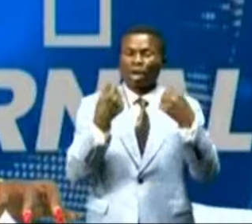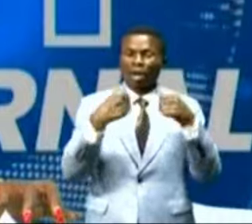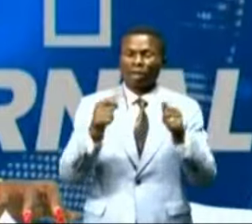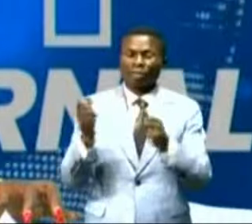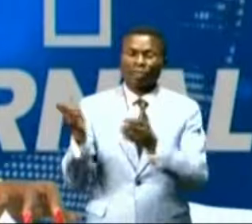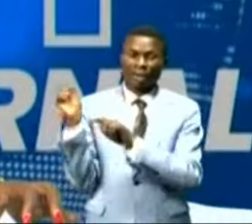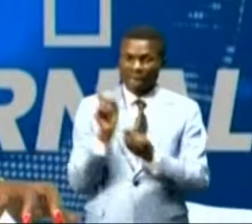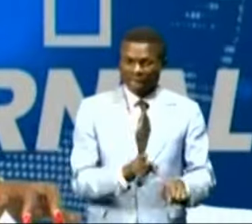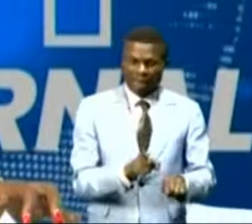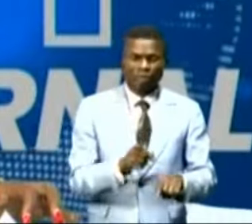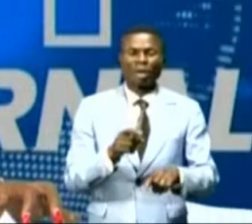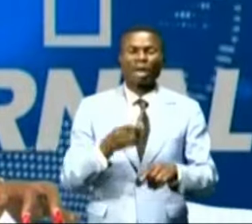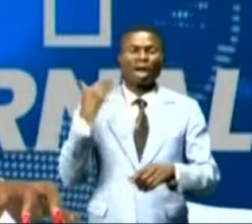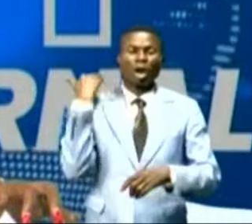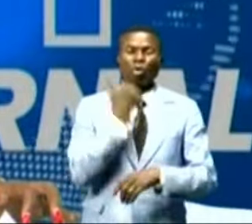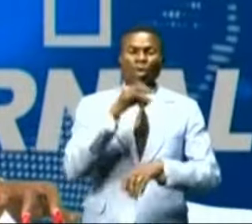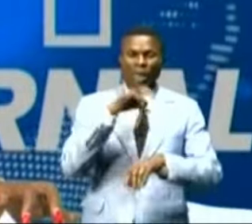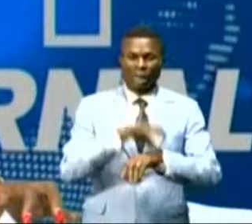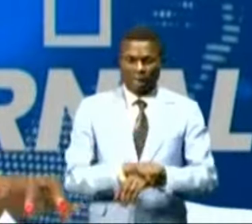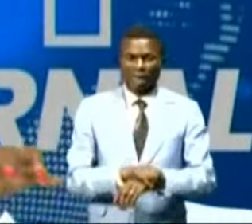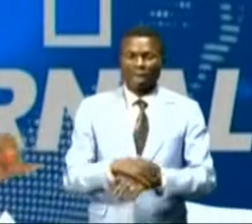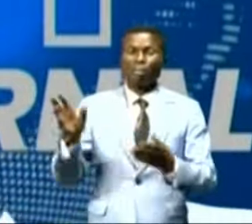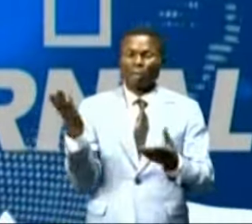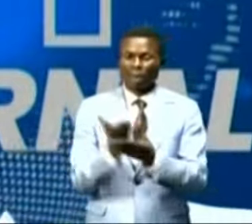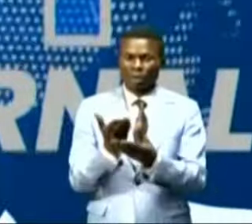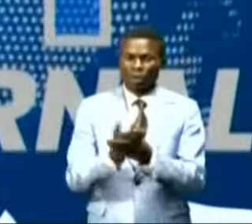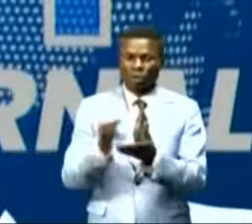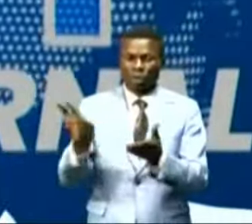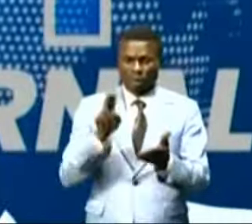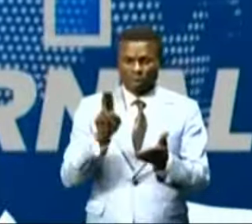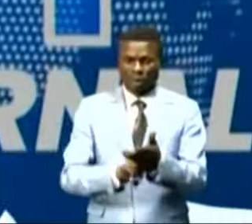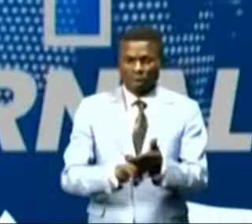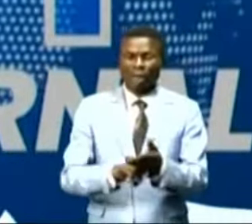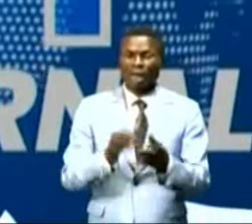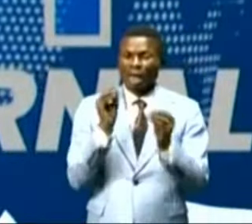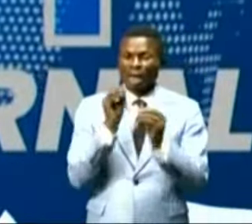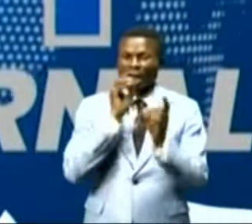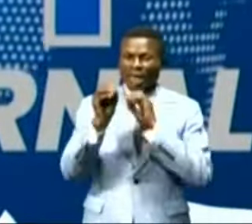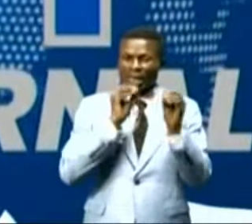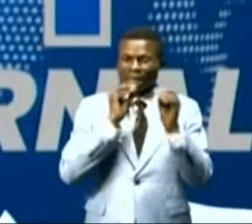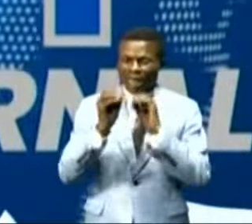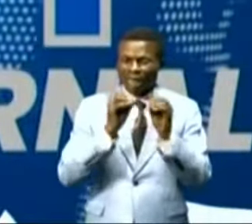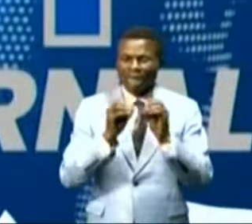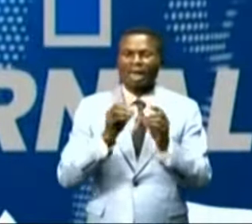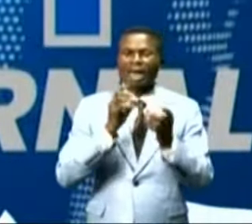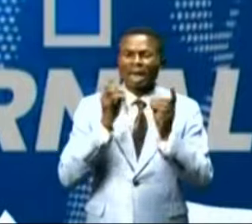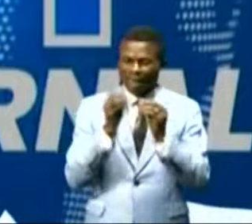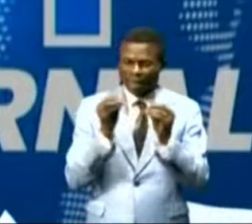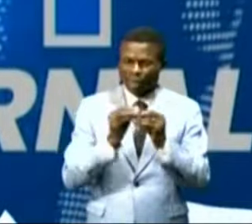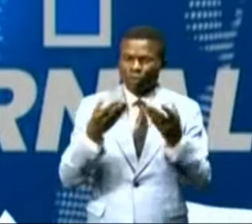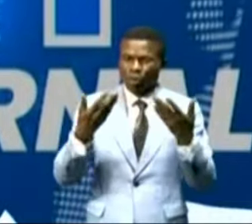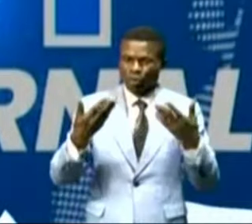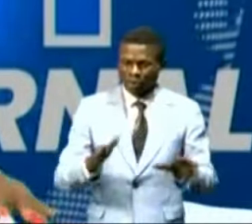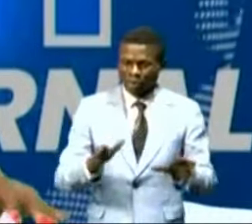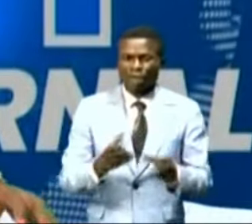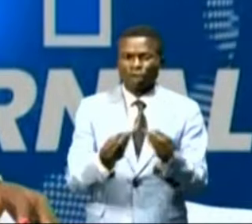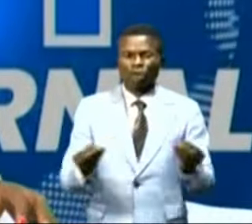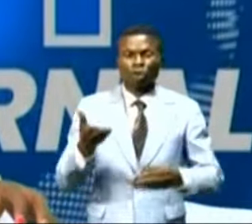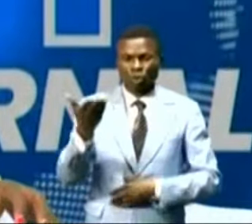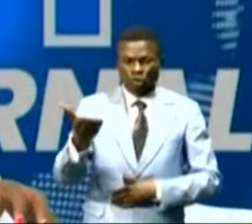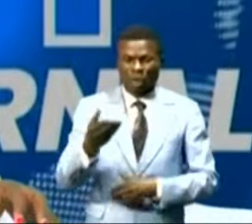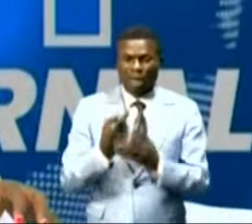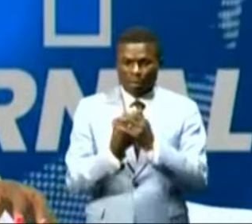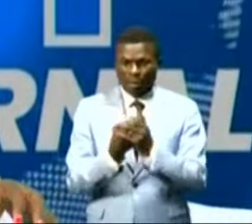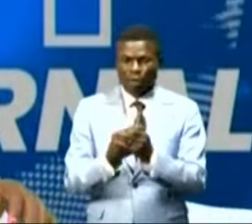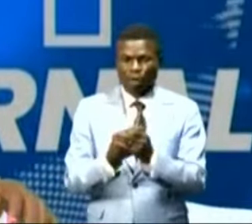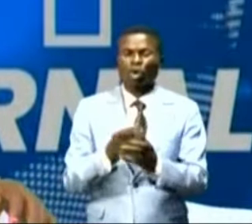d'ici peu. Un accord vient d'être trouvé entre la République démocratique du Congo, représentée par son ministre du commerce extérieur, et l'Ouganda.